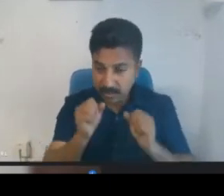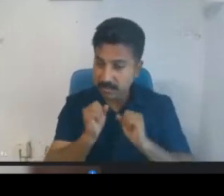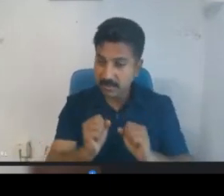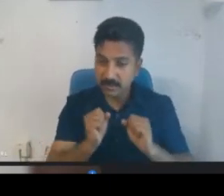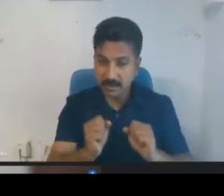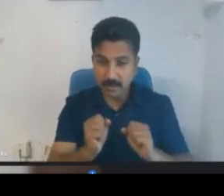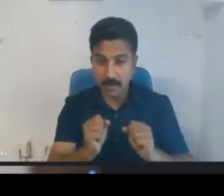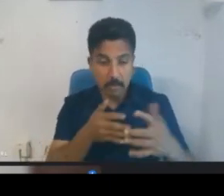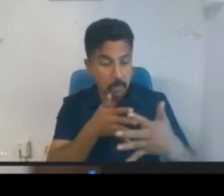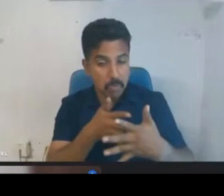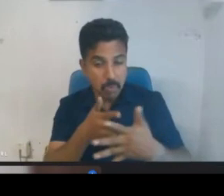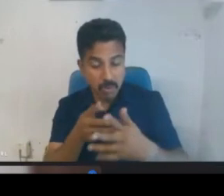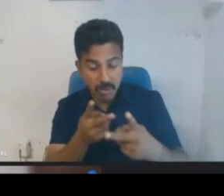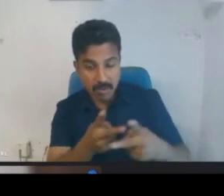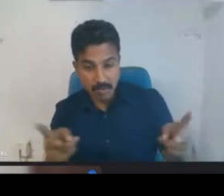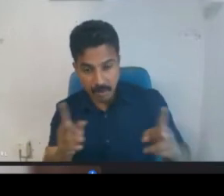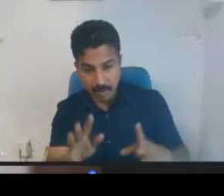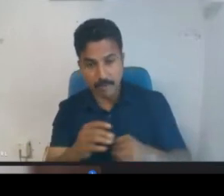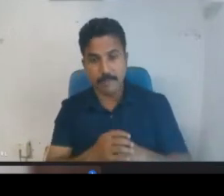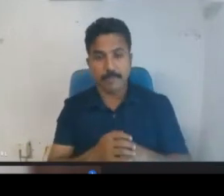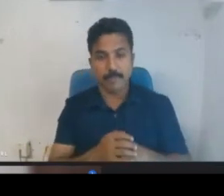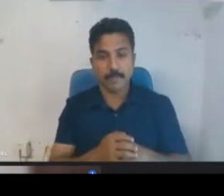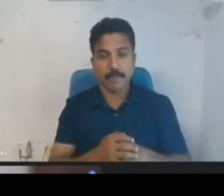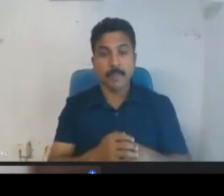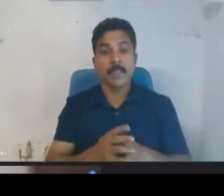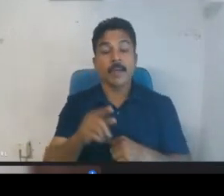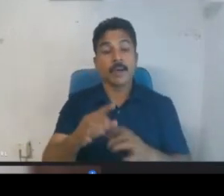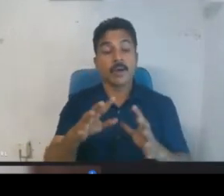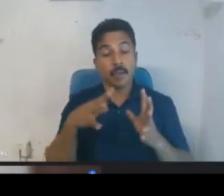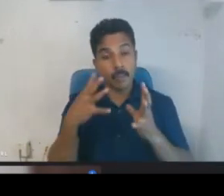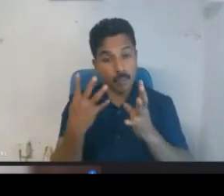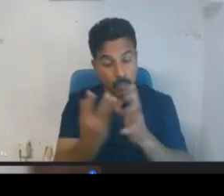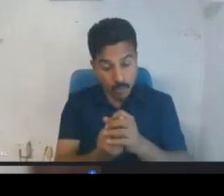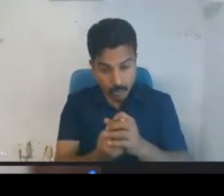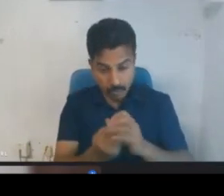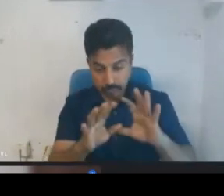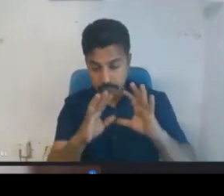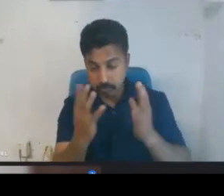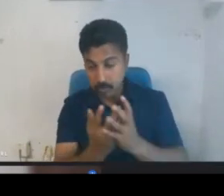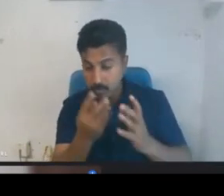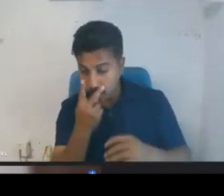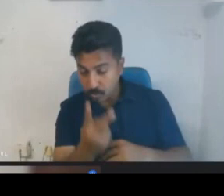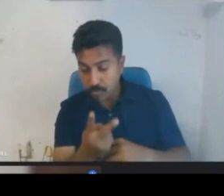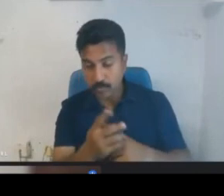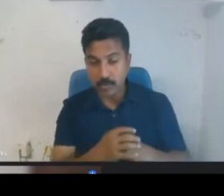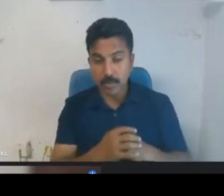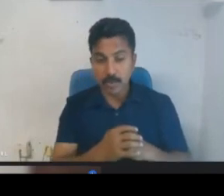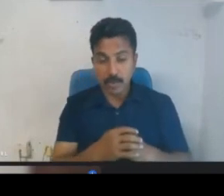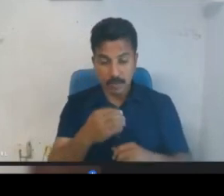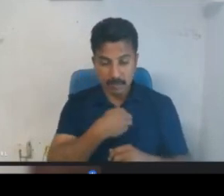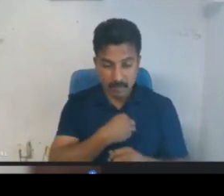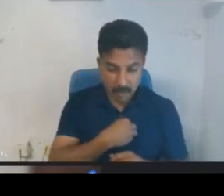ബുദ്ധിമുട്ടുകളായിരിക്കും. അത്തരത്തിലുള്ള പല ബുദ്ധിമുട്ടുകളും ഉണ്ടെങ്കിലും നമ്മൾ ഒരു മൊത്തം ഒരു അവസ്ഥ എടുത്തു നോക്കുമ്പം ഒരു